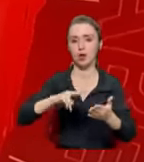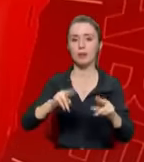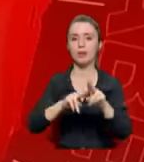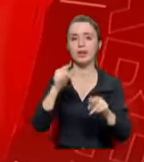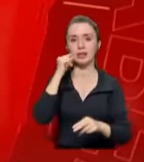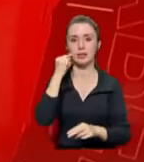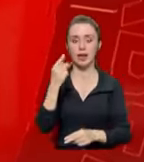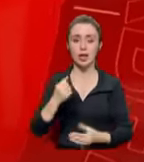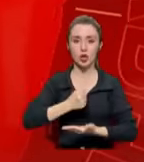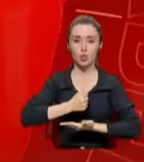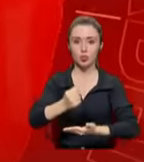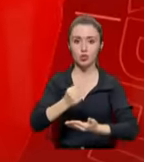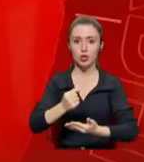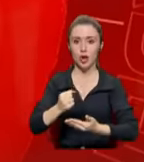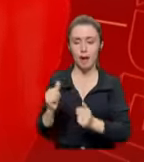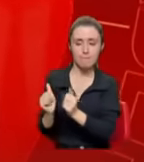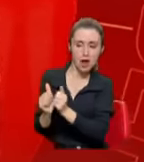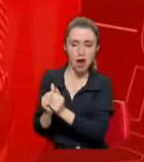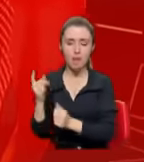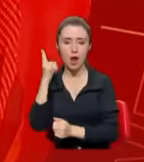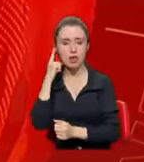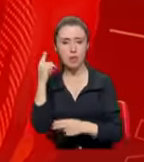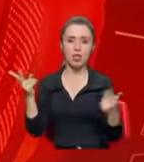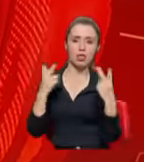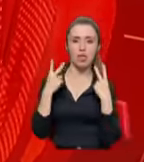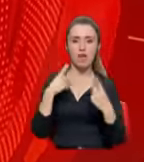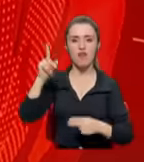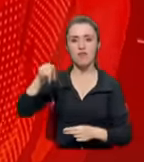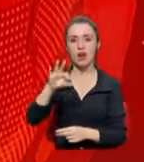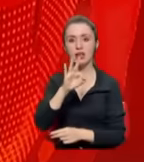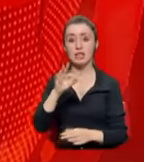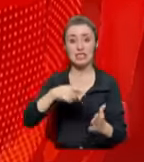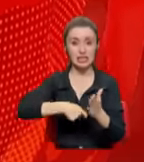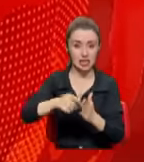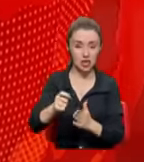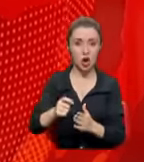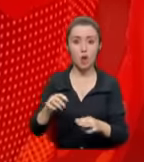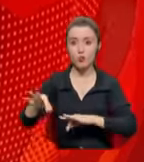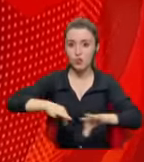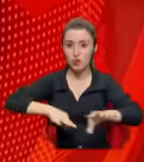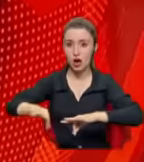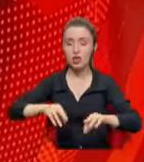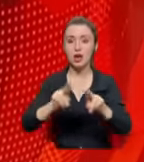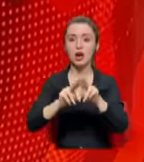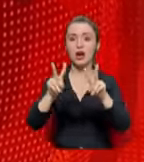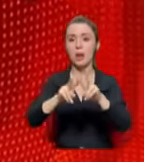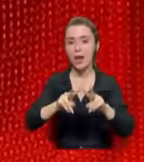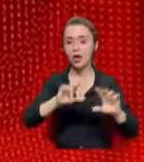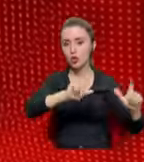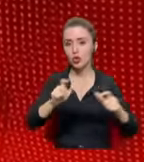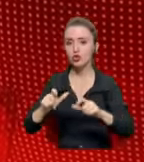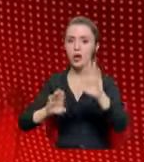Kadir Bey bütçede yandaşa itibara şatafata vergisi silinenlere müteahhitlere kkm göçmenlere